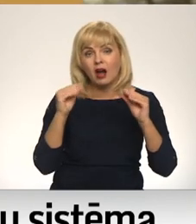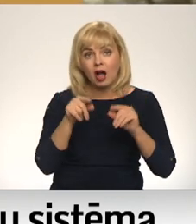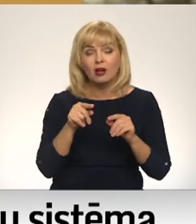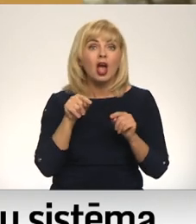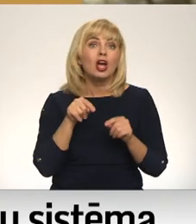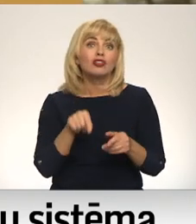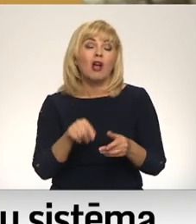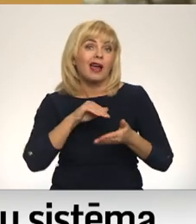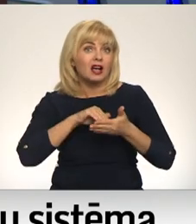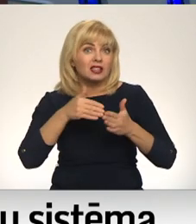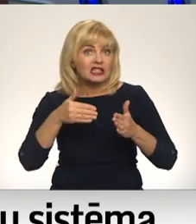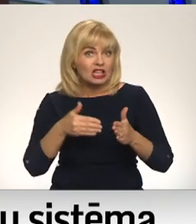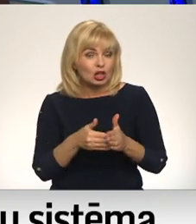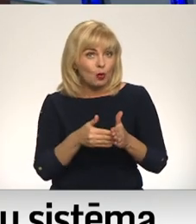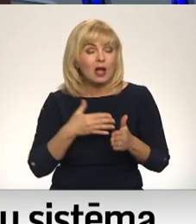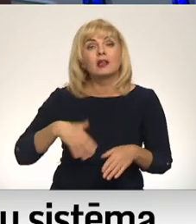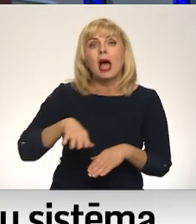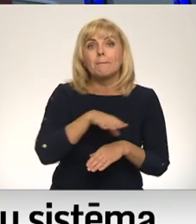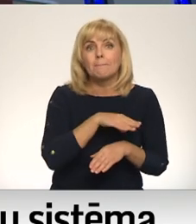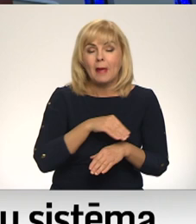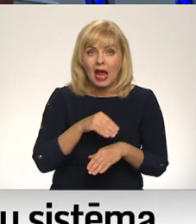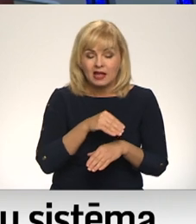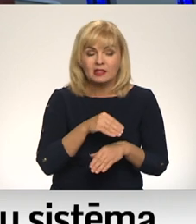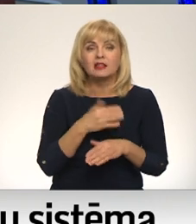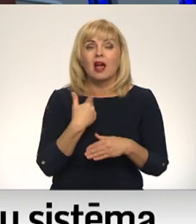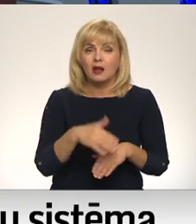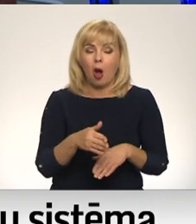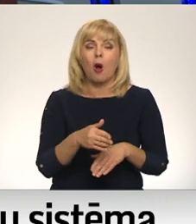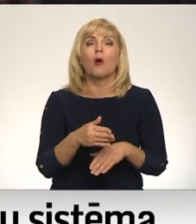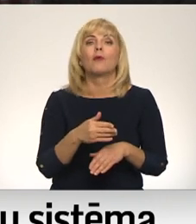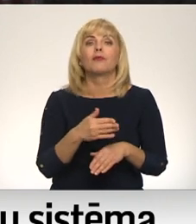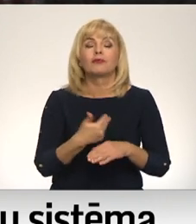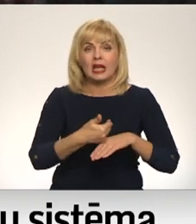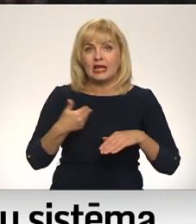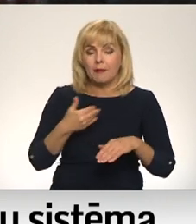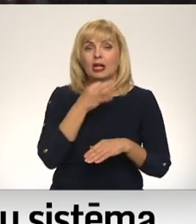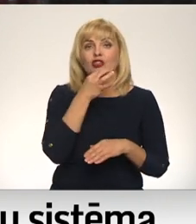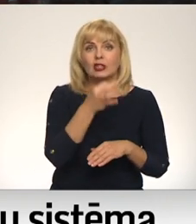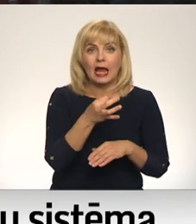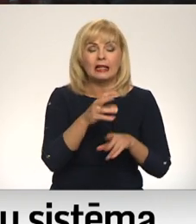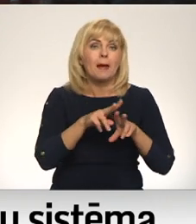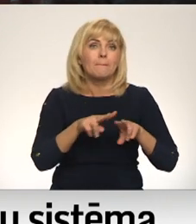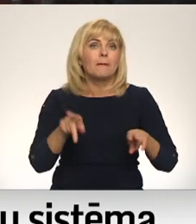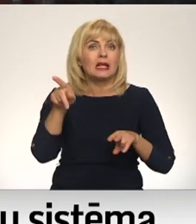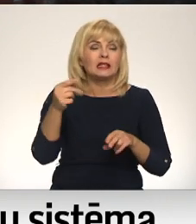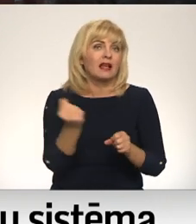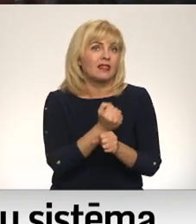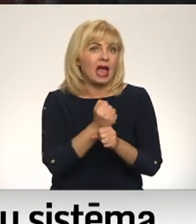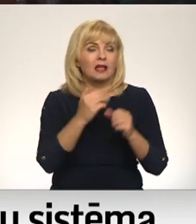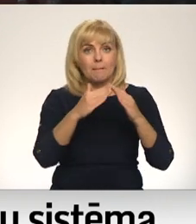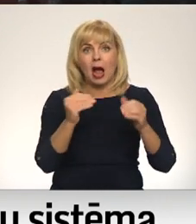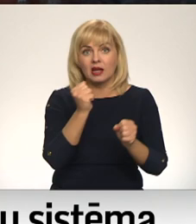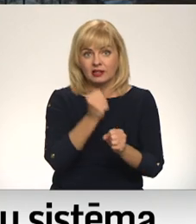Šajā situācijā mēs nonācām, un arī es esmu iepriekš paudusi, arī ministrijas neizdarītā mājasdarba